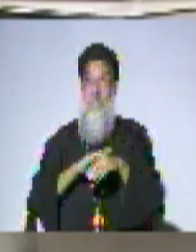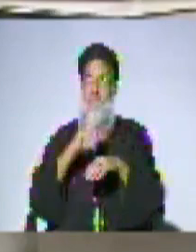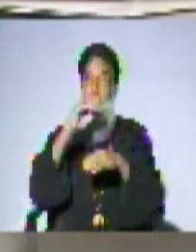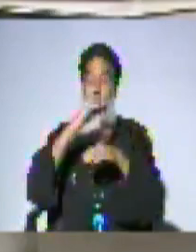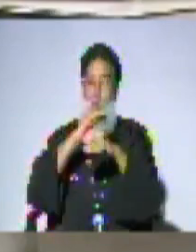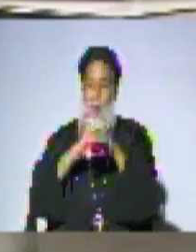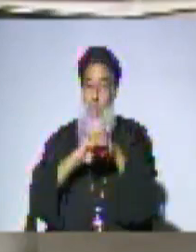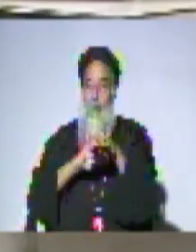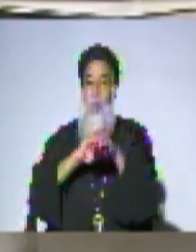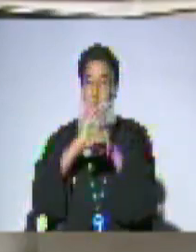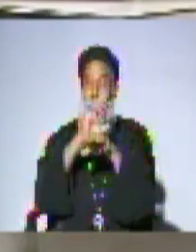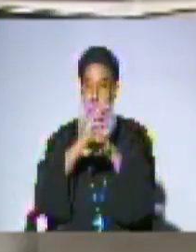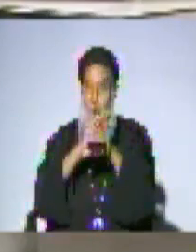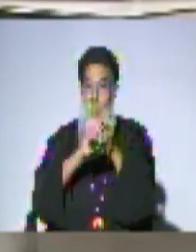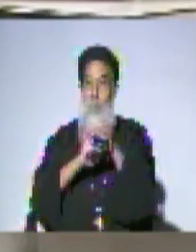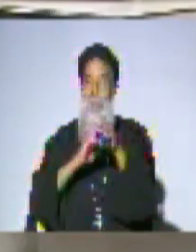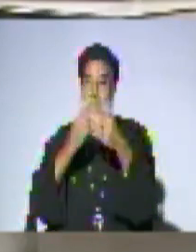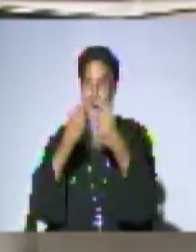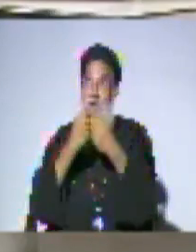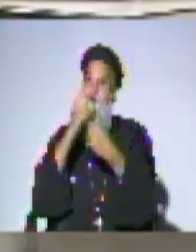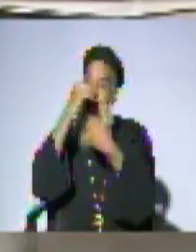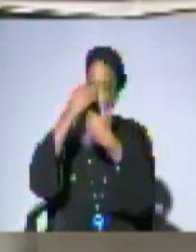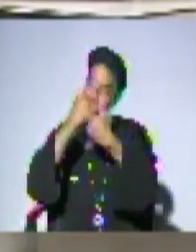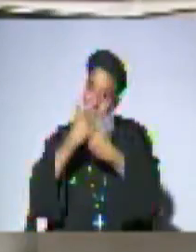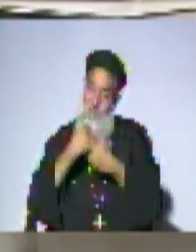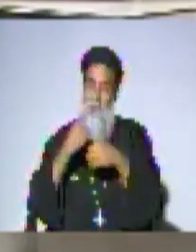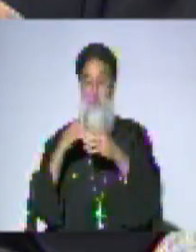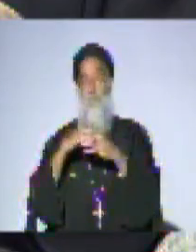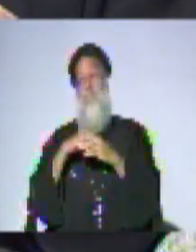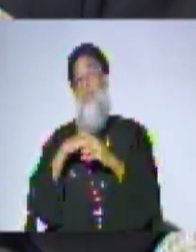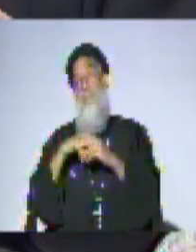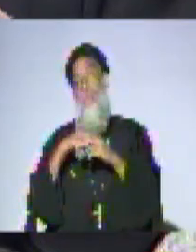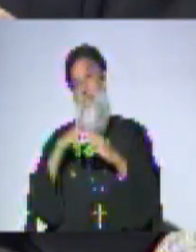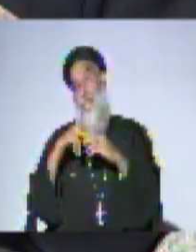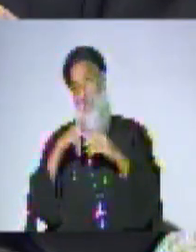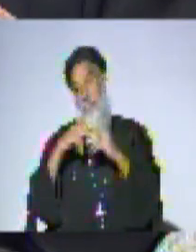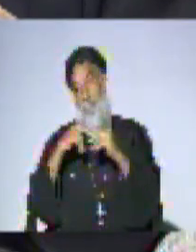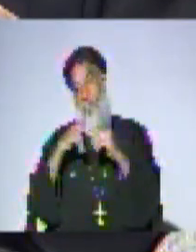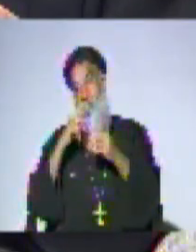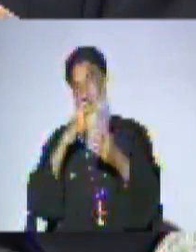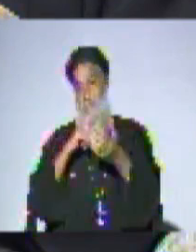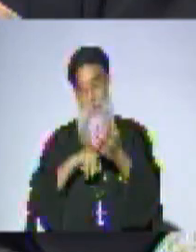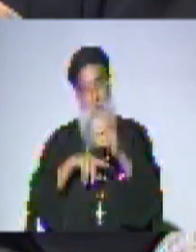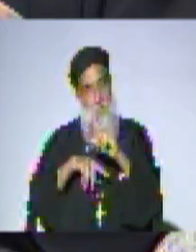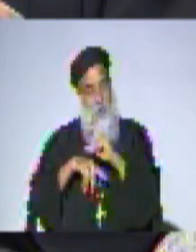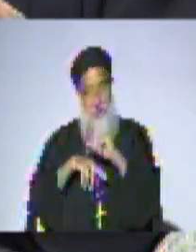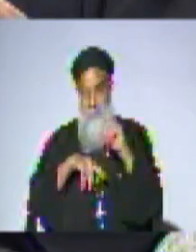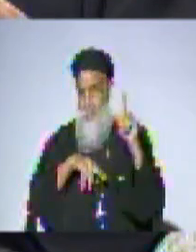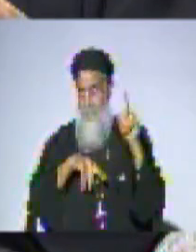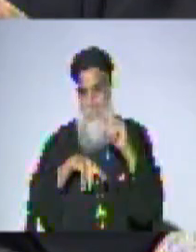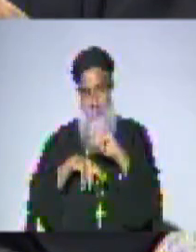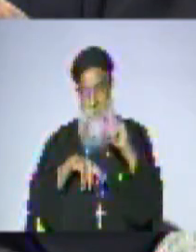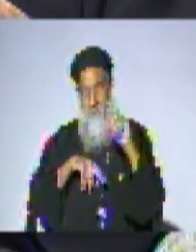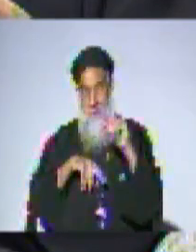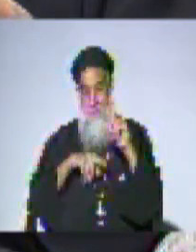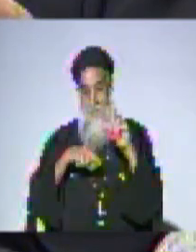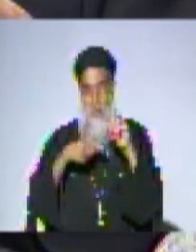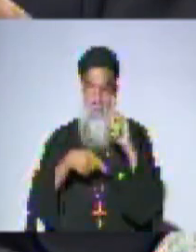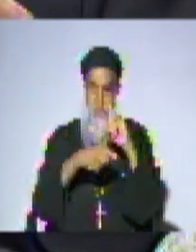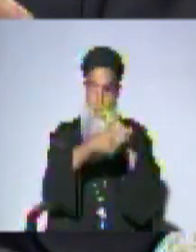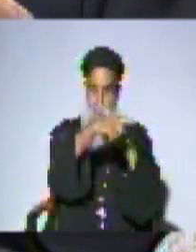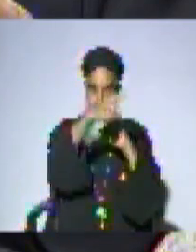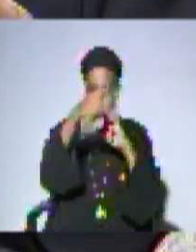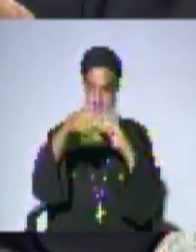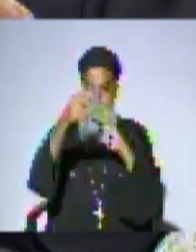بيه، متحنن عليه يعني. يعني ده مش عن استحقاق، ولكن كل اللي بنطلبه ده